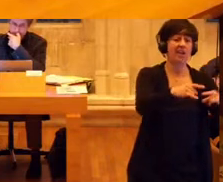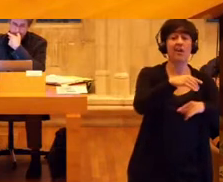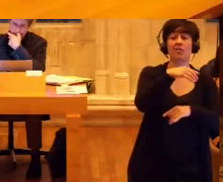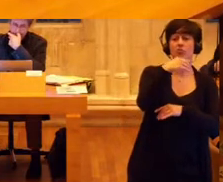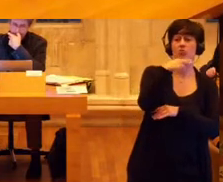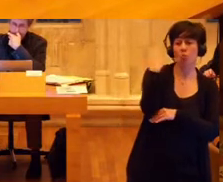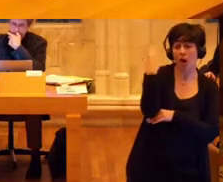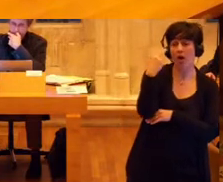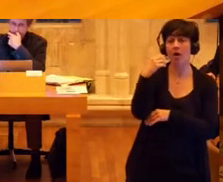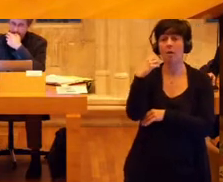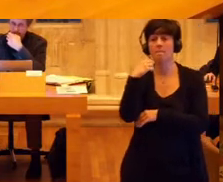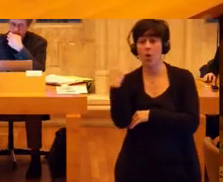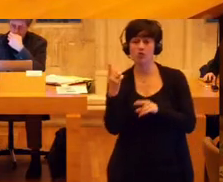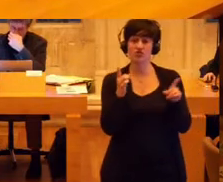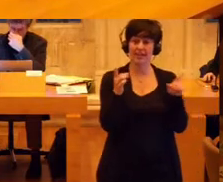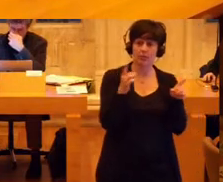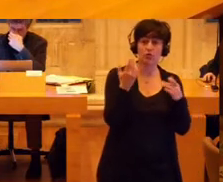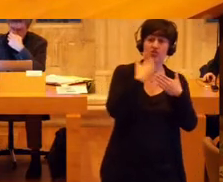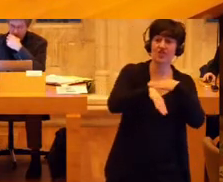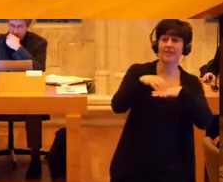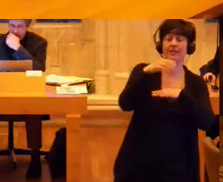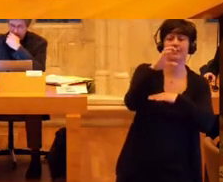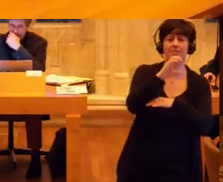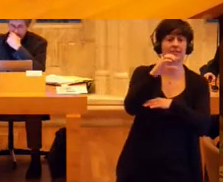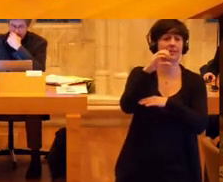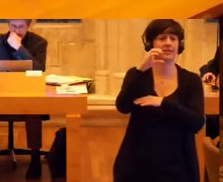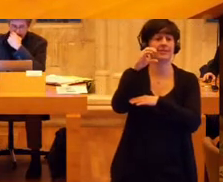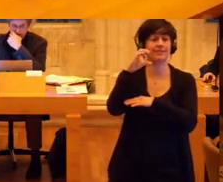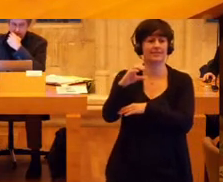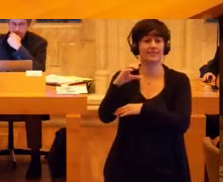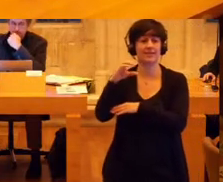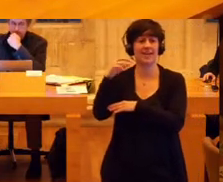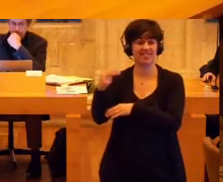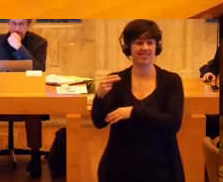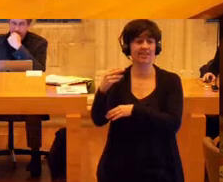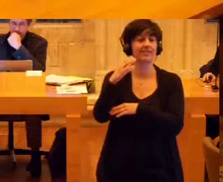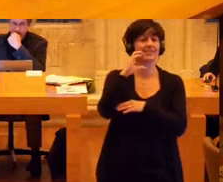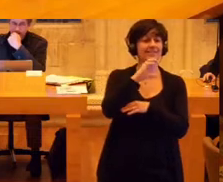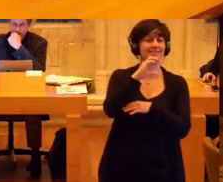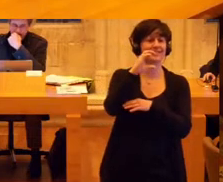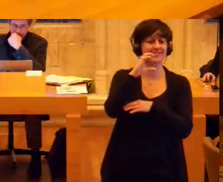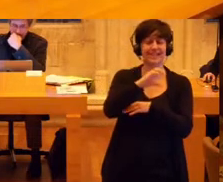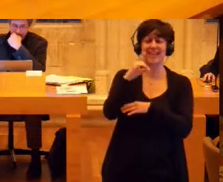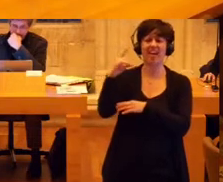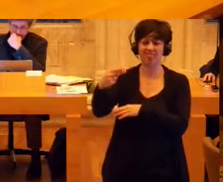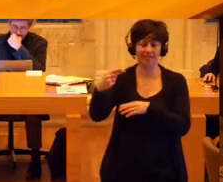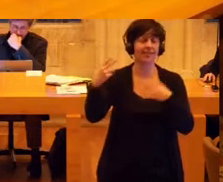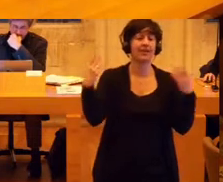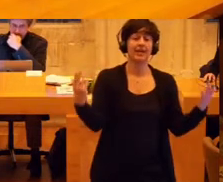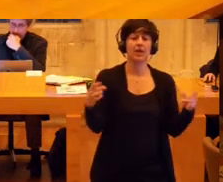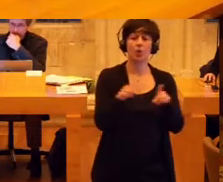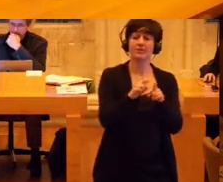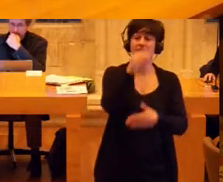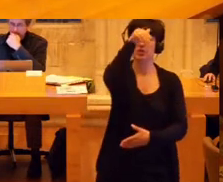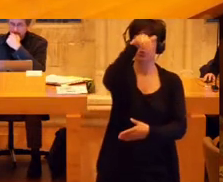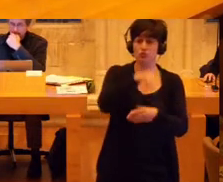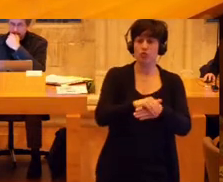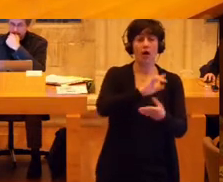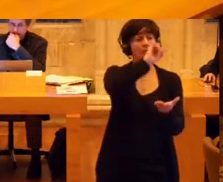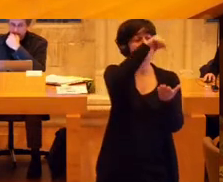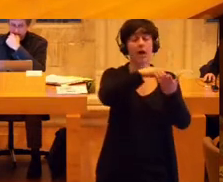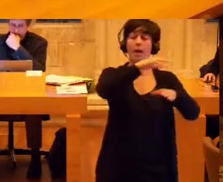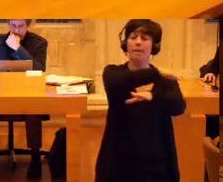Voilà, la soirée d'ouverture aura lieu le 24 mai au soir à la bibliothèque Alexis de